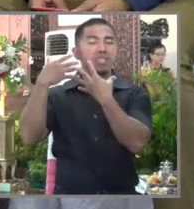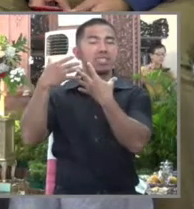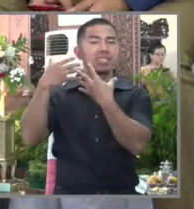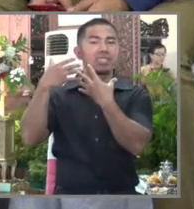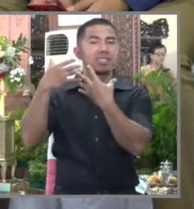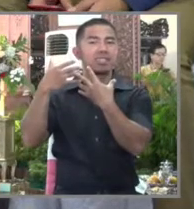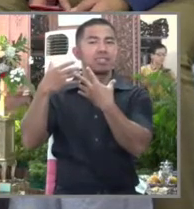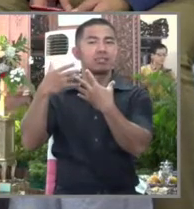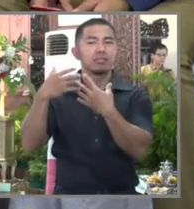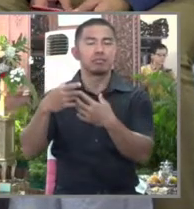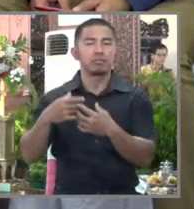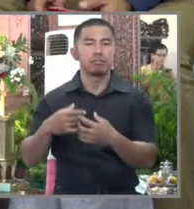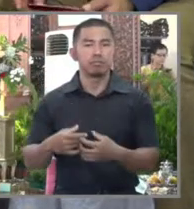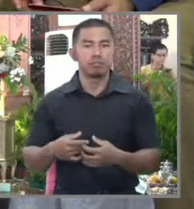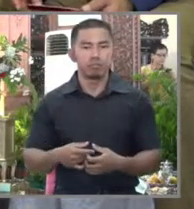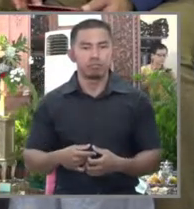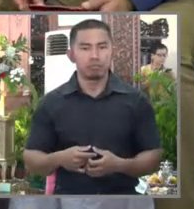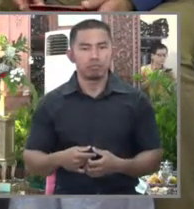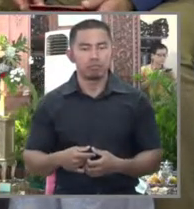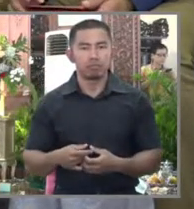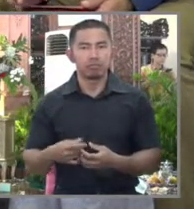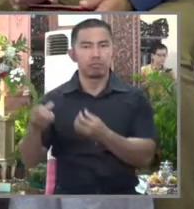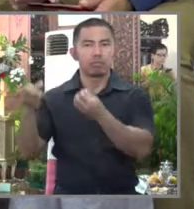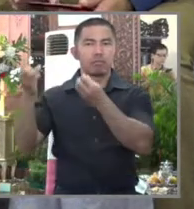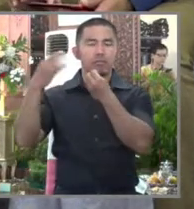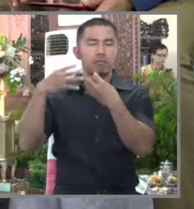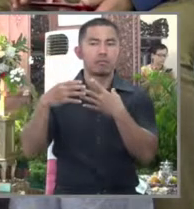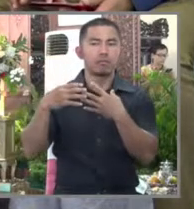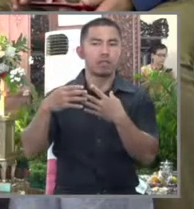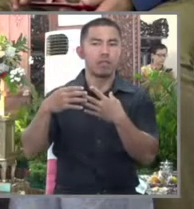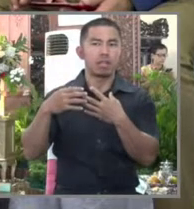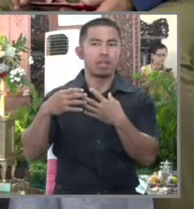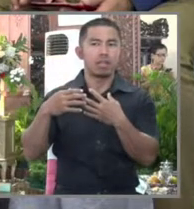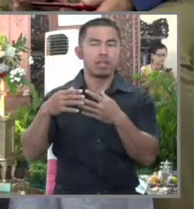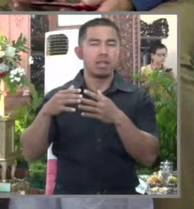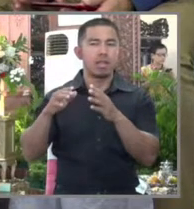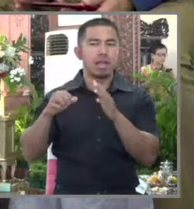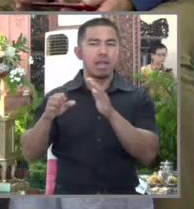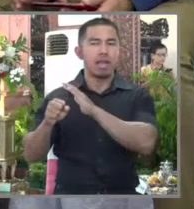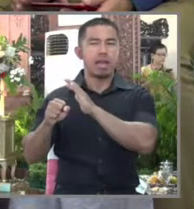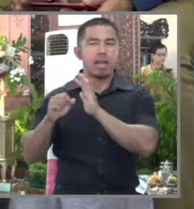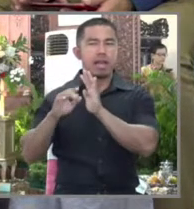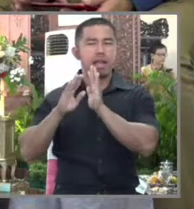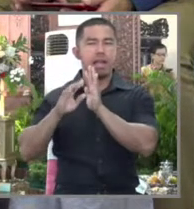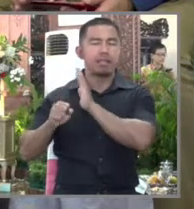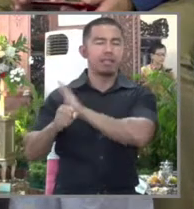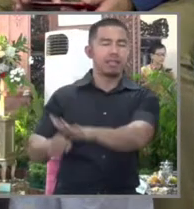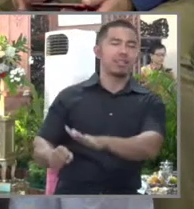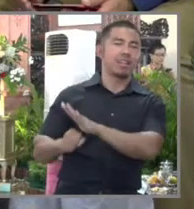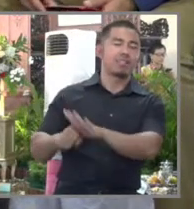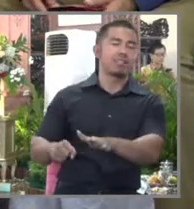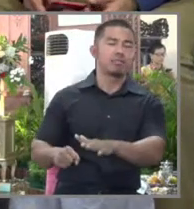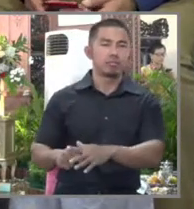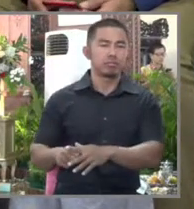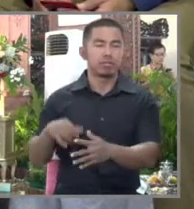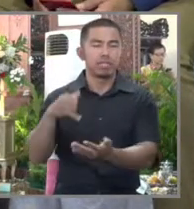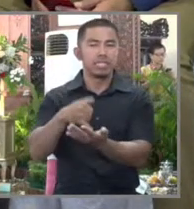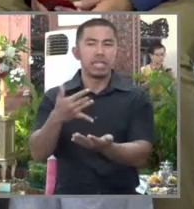anti hoax. Oke. Okay. Nah, anti hoax ini kayak viral-viralnya Pak ini